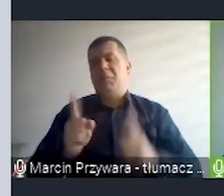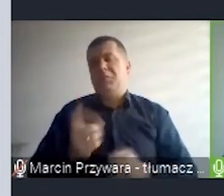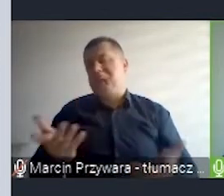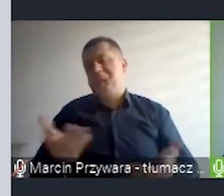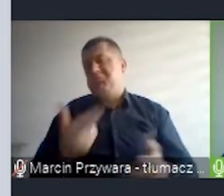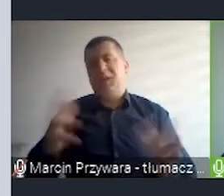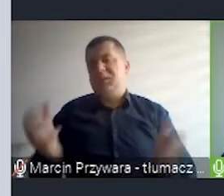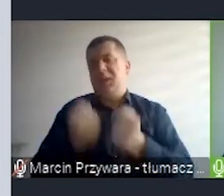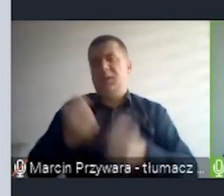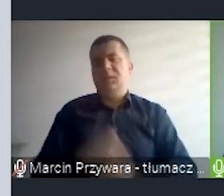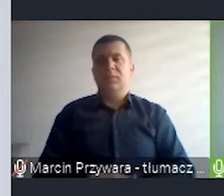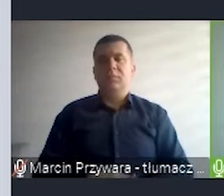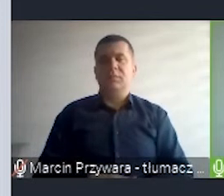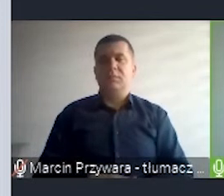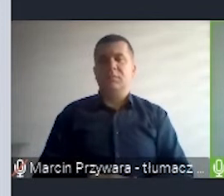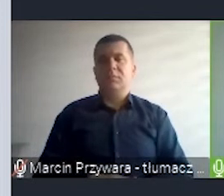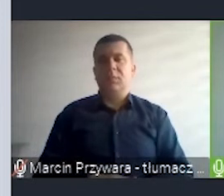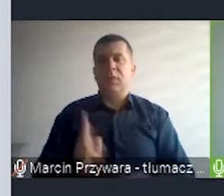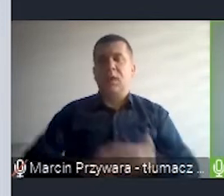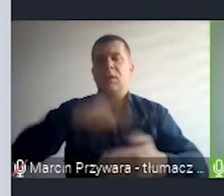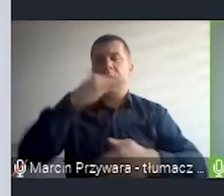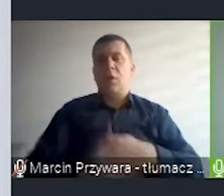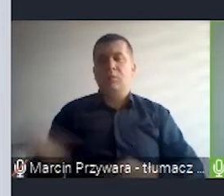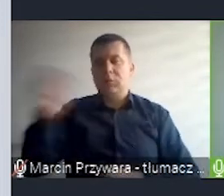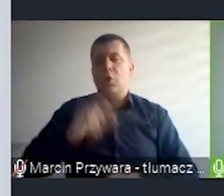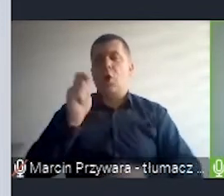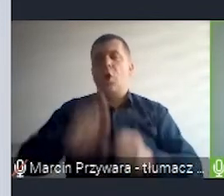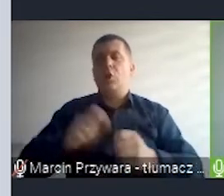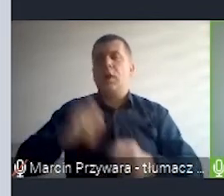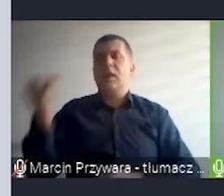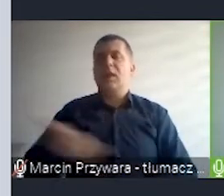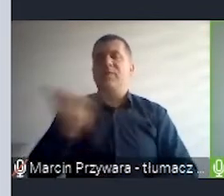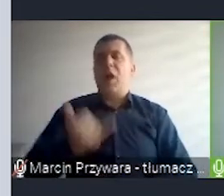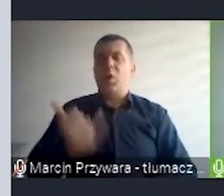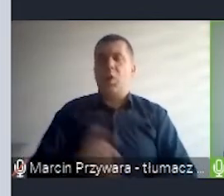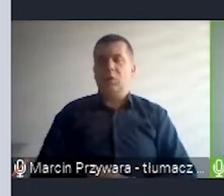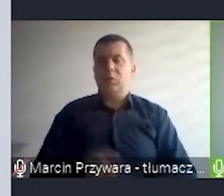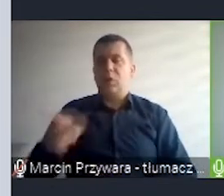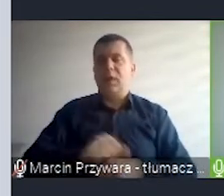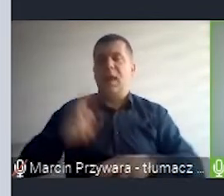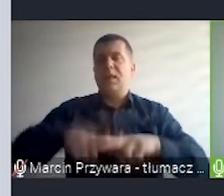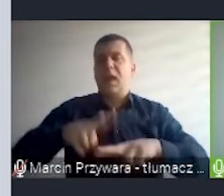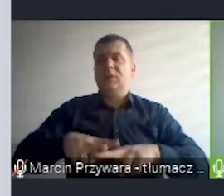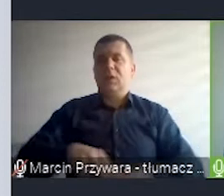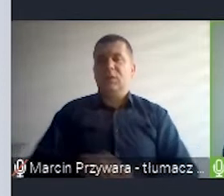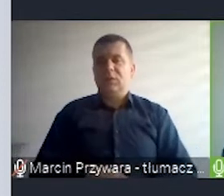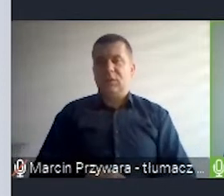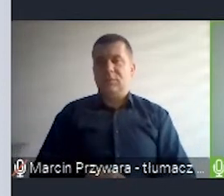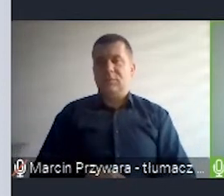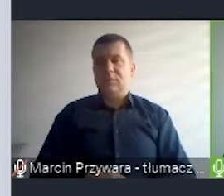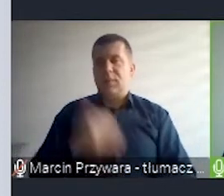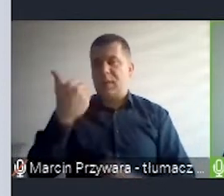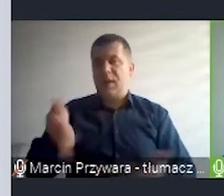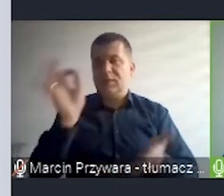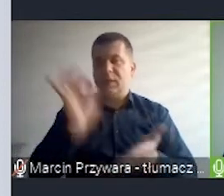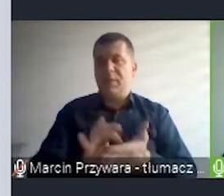zidentyfikował. No i na koniec pojawiają się kontrole trwałości. To jest takie narzędzie, które ma